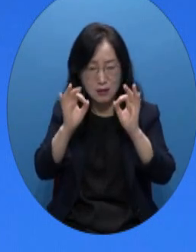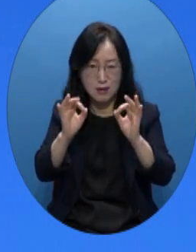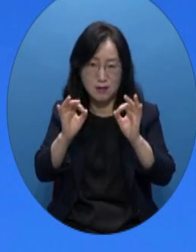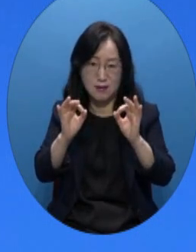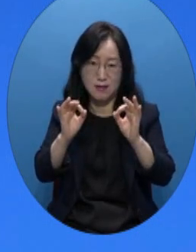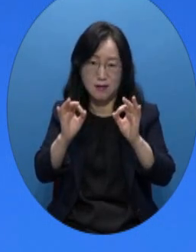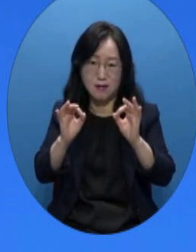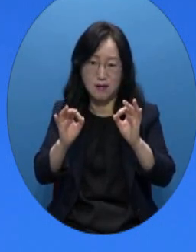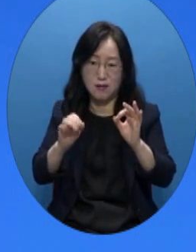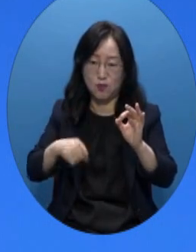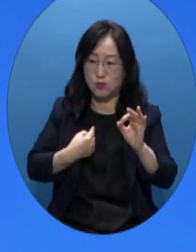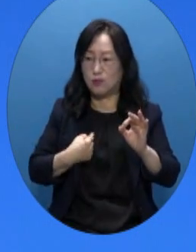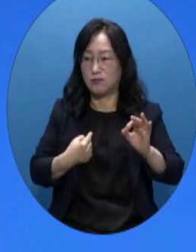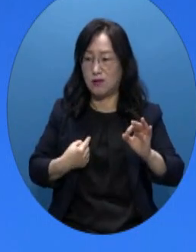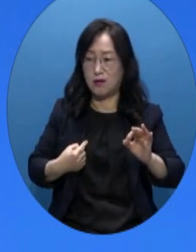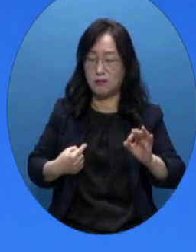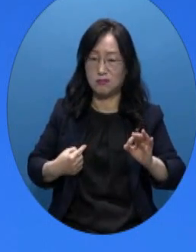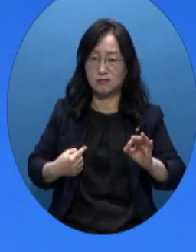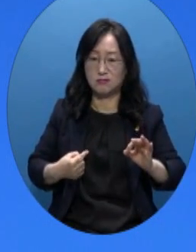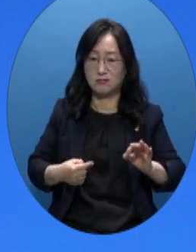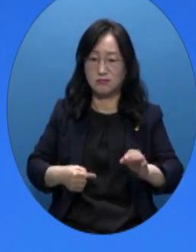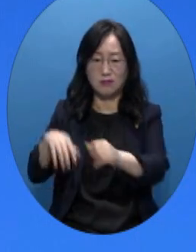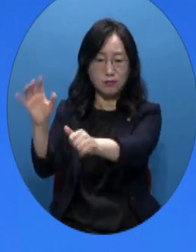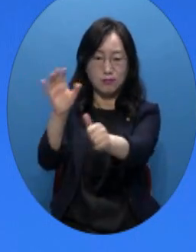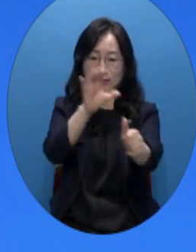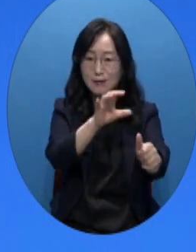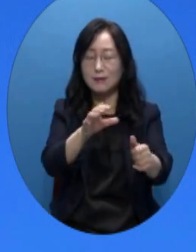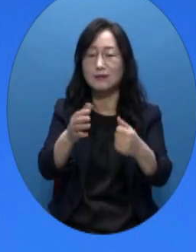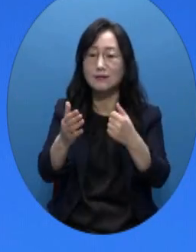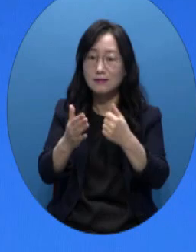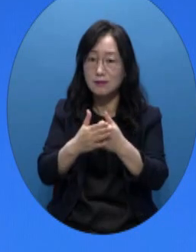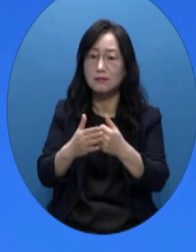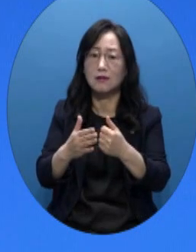자기 주장만 하고 큰 소리를 내게 되니까 늘